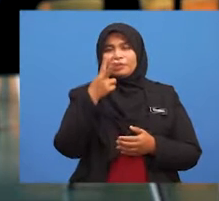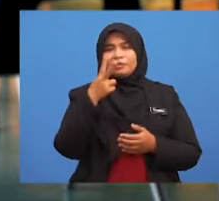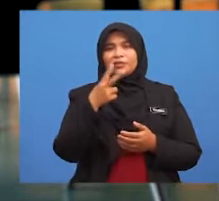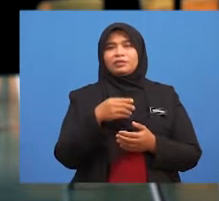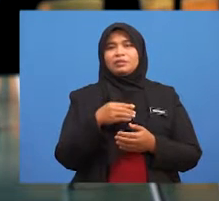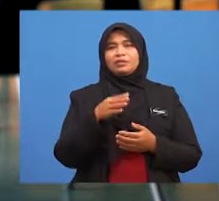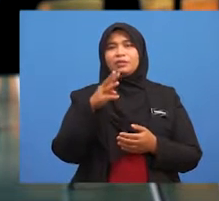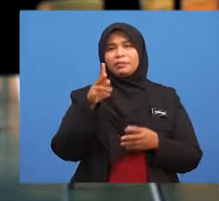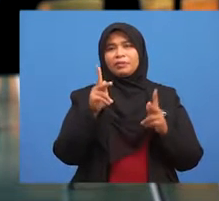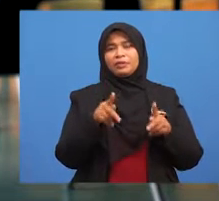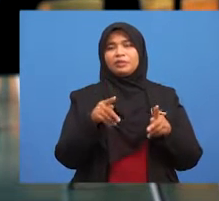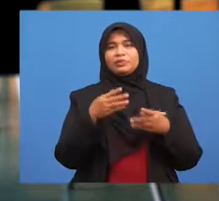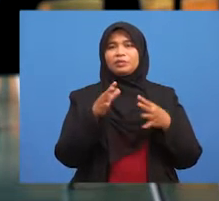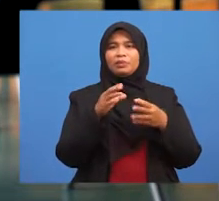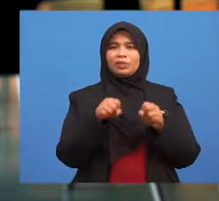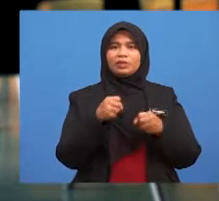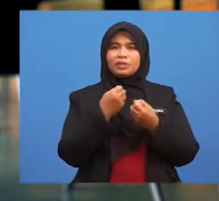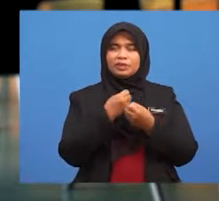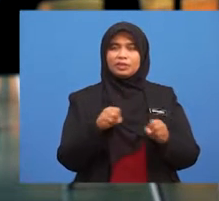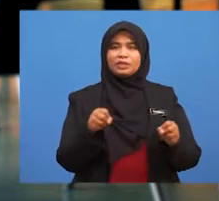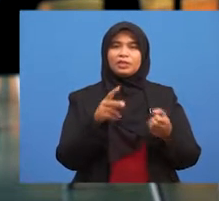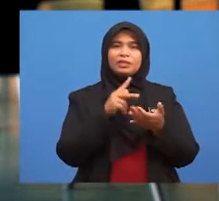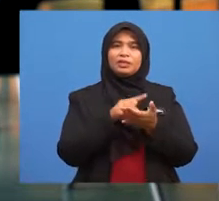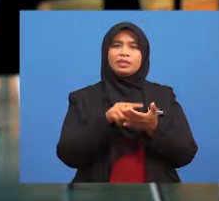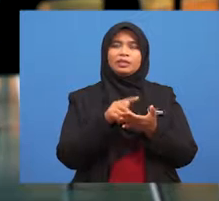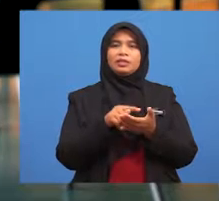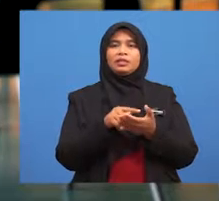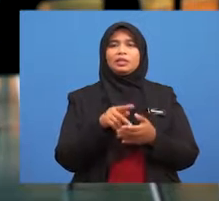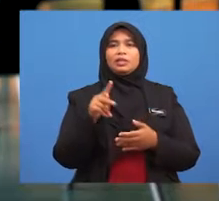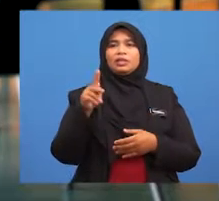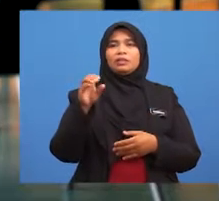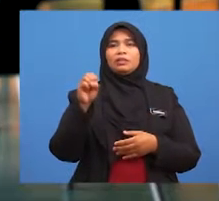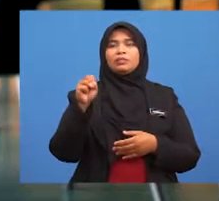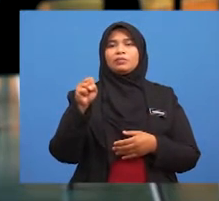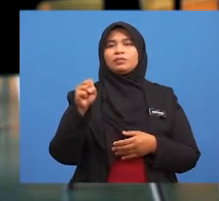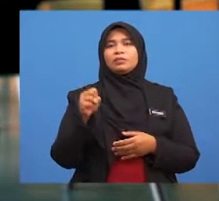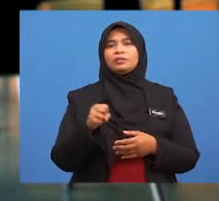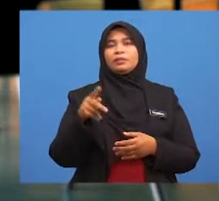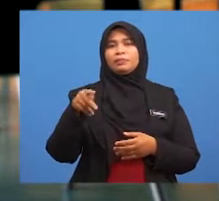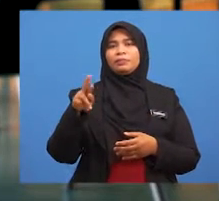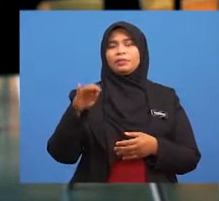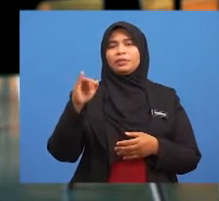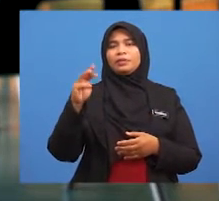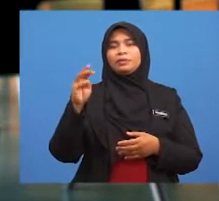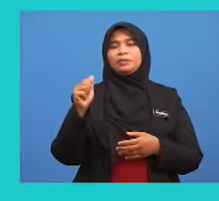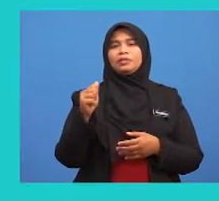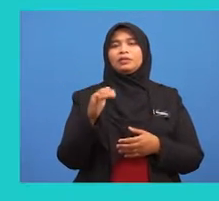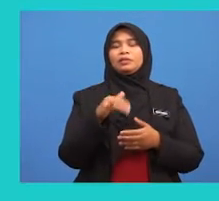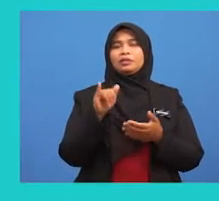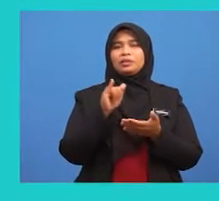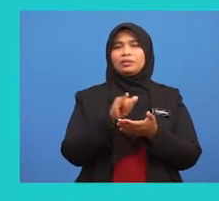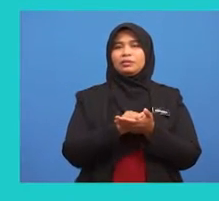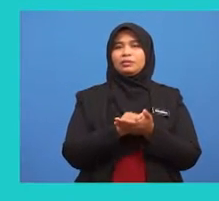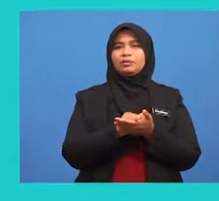nampaknya pelajar dah boleh selesaikan pengiraan kos prima, iaitu